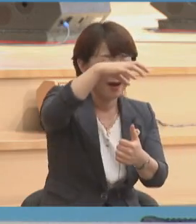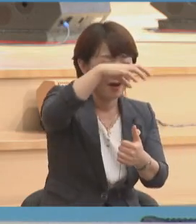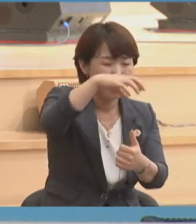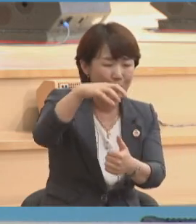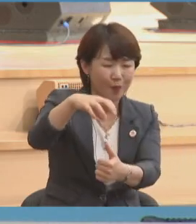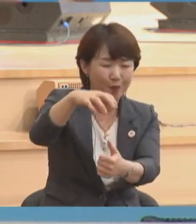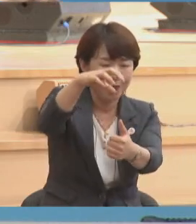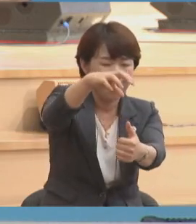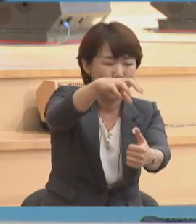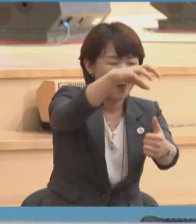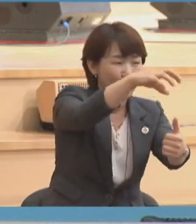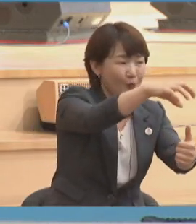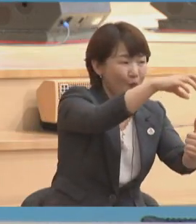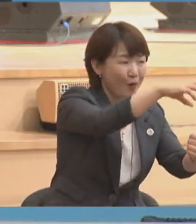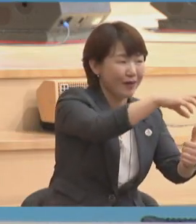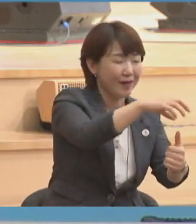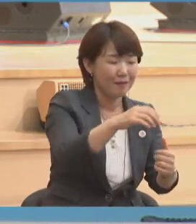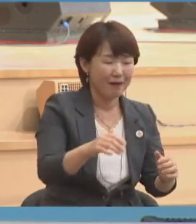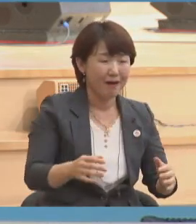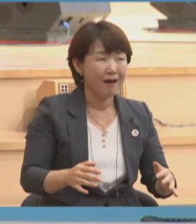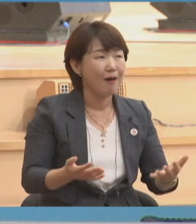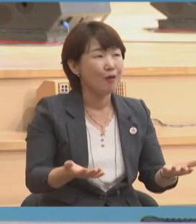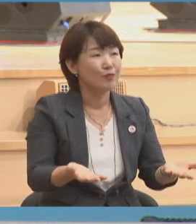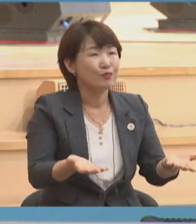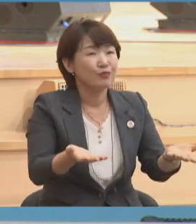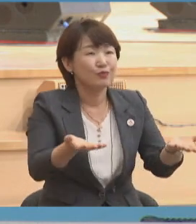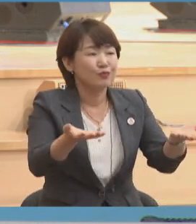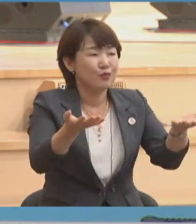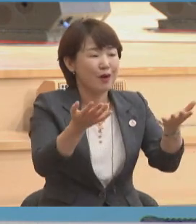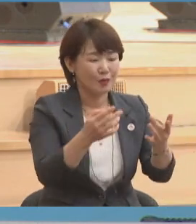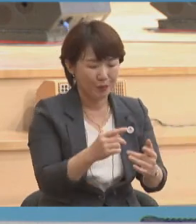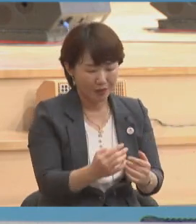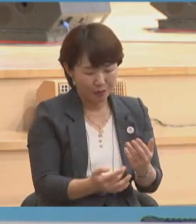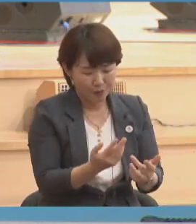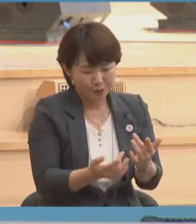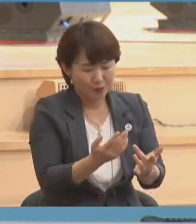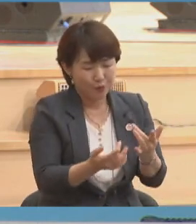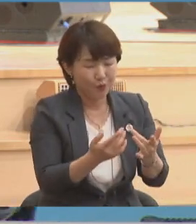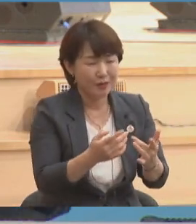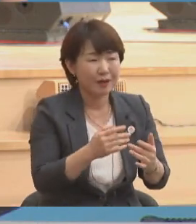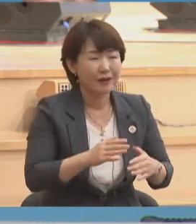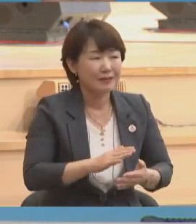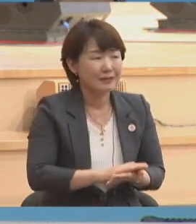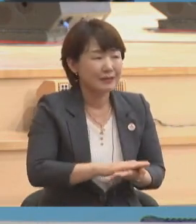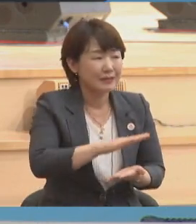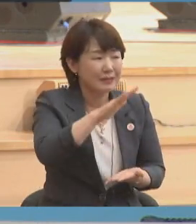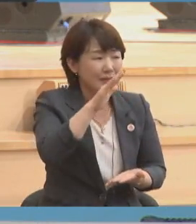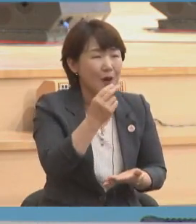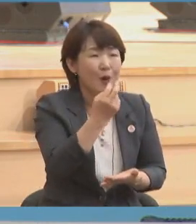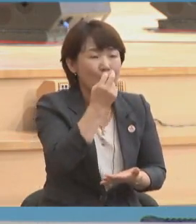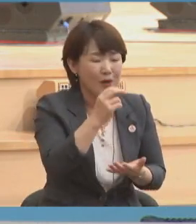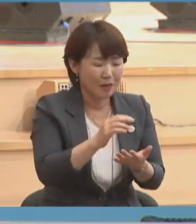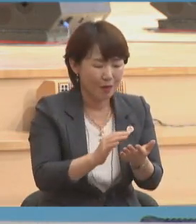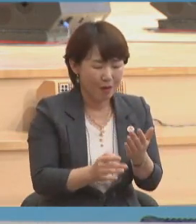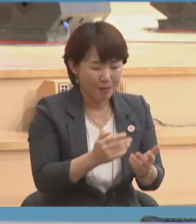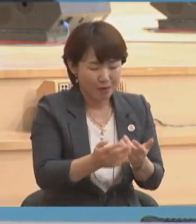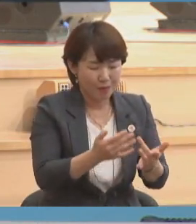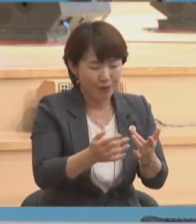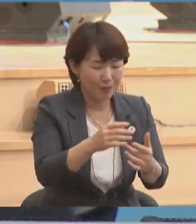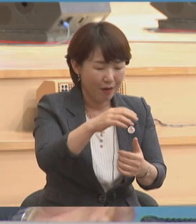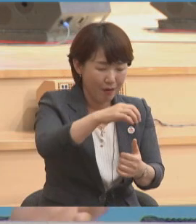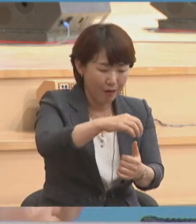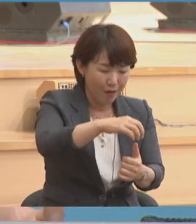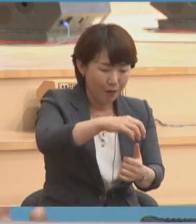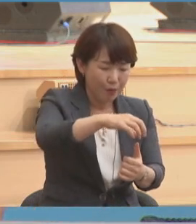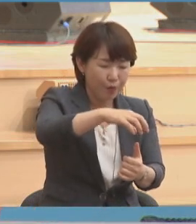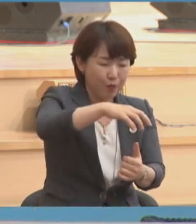열기구잖아요. 대형 막 고무풍선 같은데 막 불을 떼가지고 더운 공기로 꽉 차면